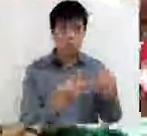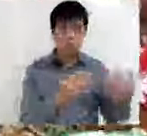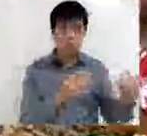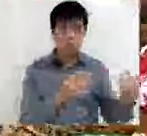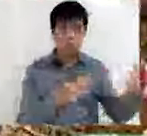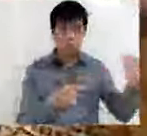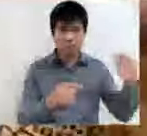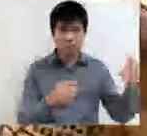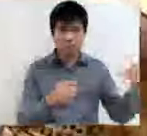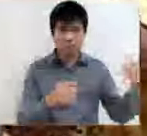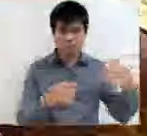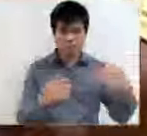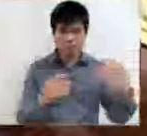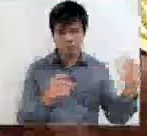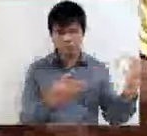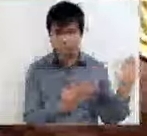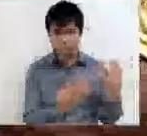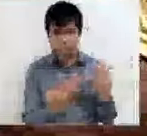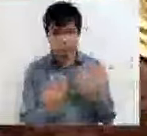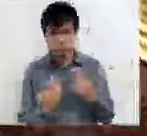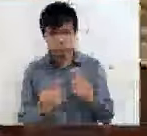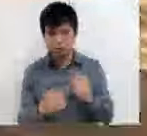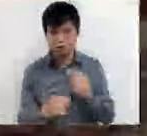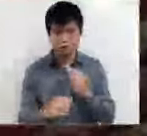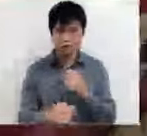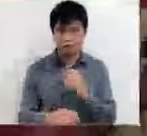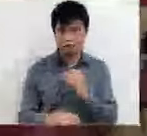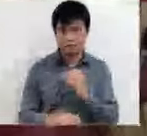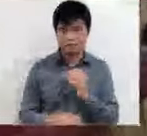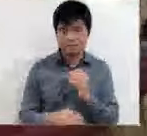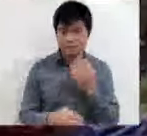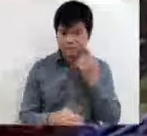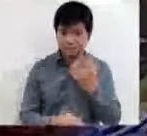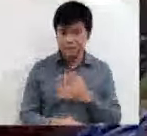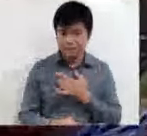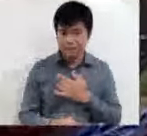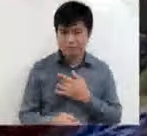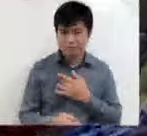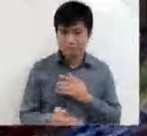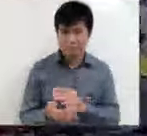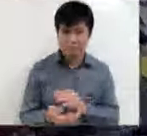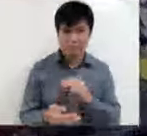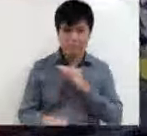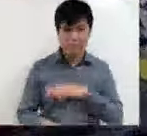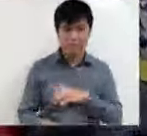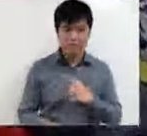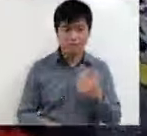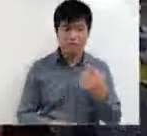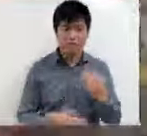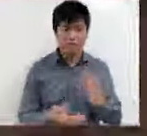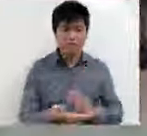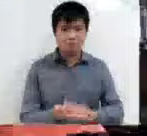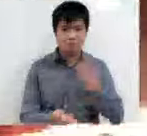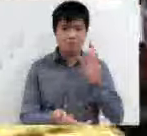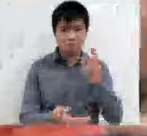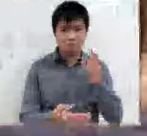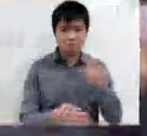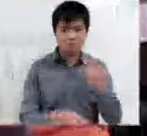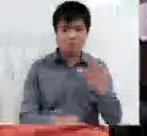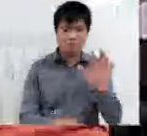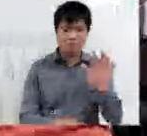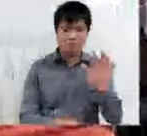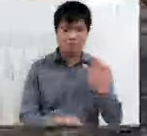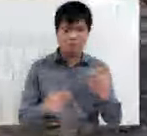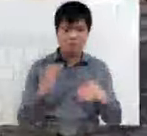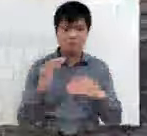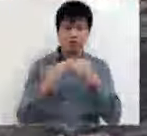malaking kita. Nagtaas din do kasi ang ibang bilihin, gaya ng mga laruan, kung sana sa 5 hanggang 10 piso ang iminahal. Habang yung dating